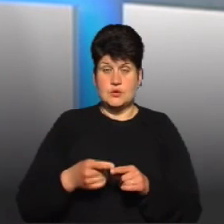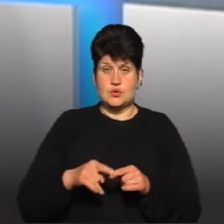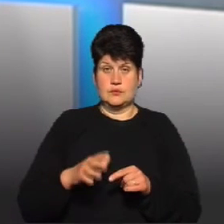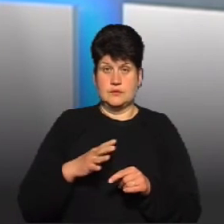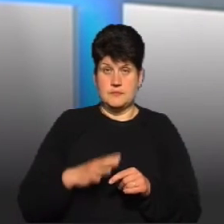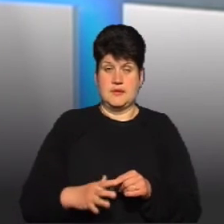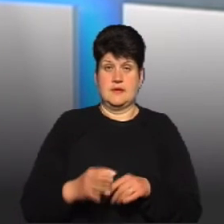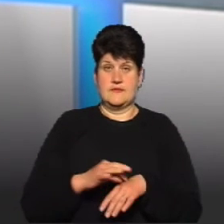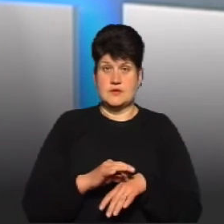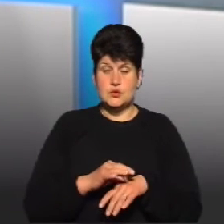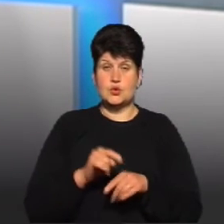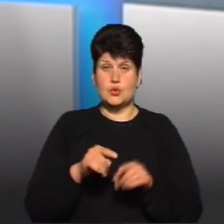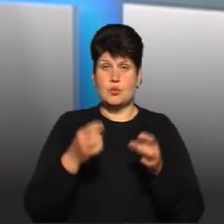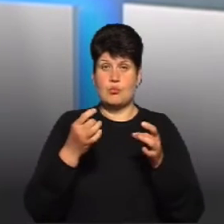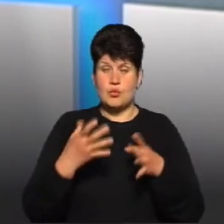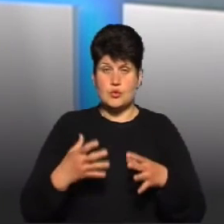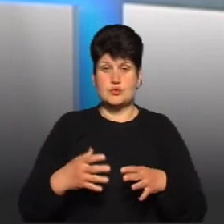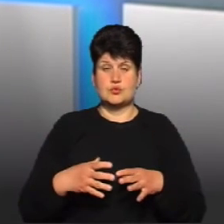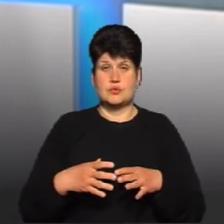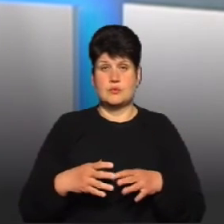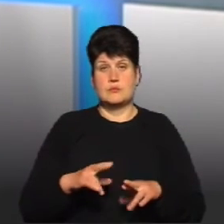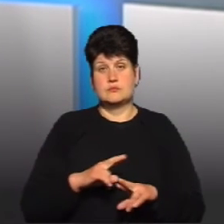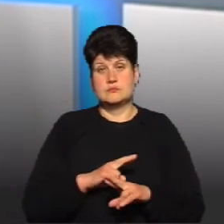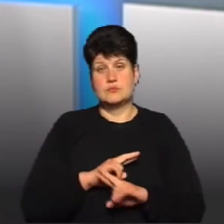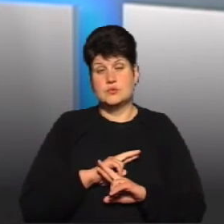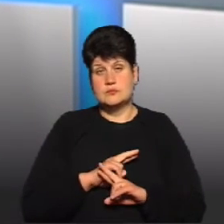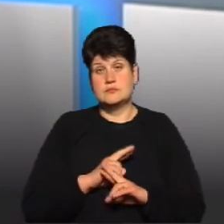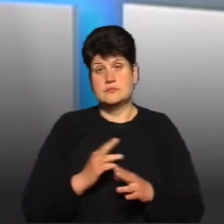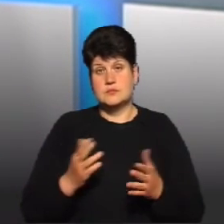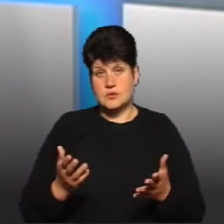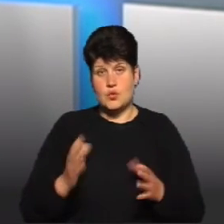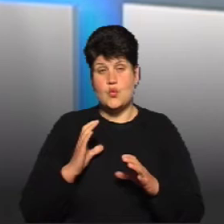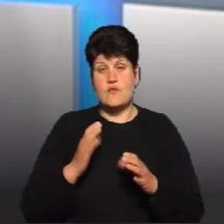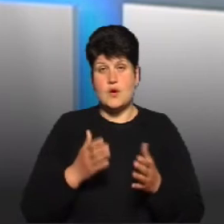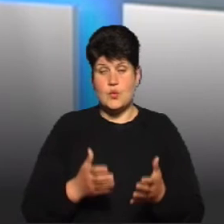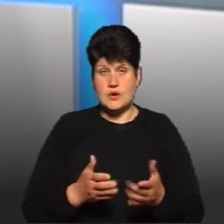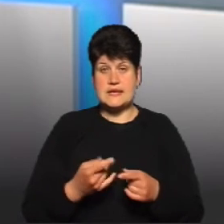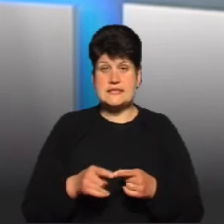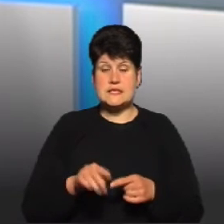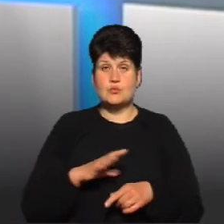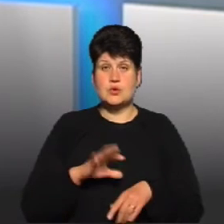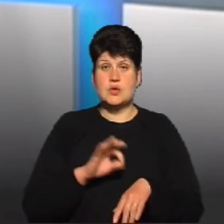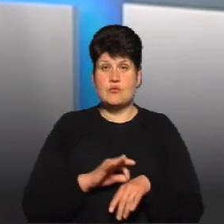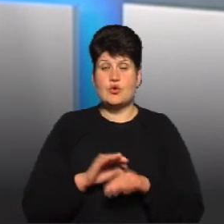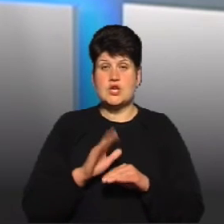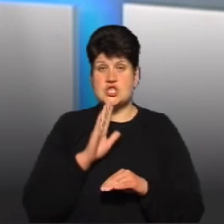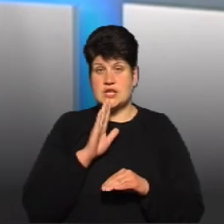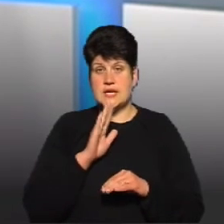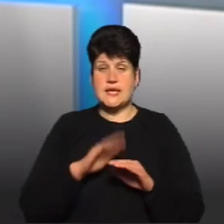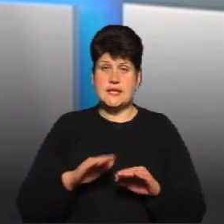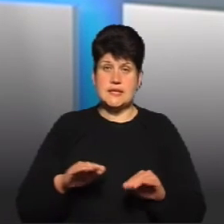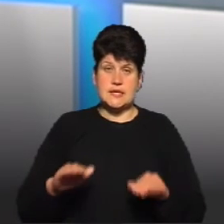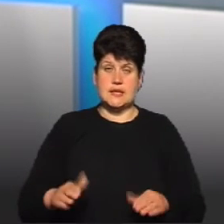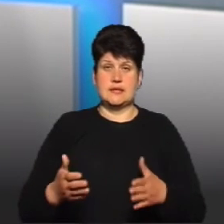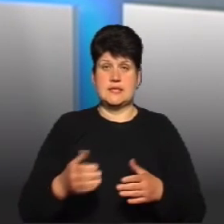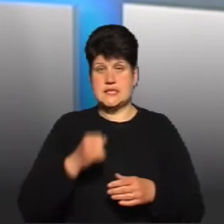той просто ослаблявся і помирав, власне, сам, власне, у вагоні. Це були хворі жінки, діти, виснажені старші